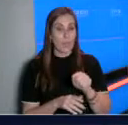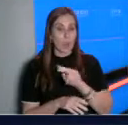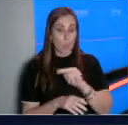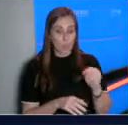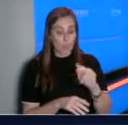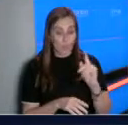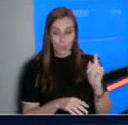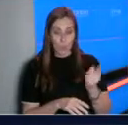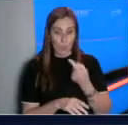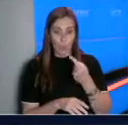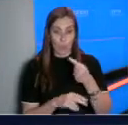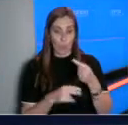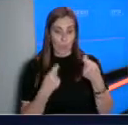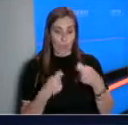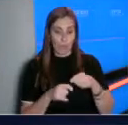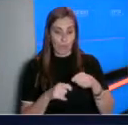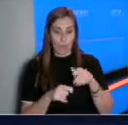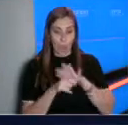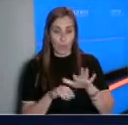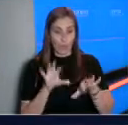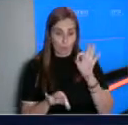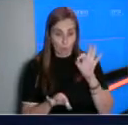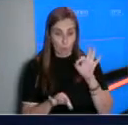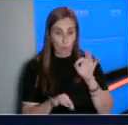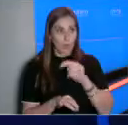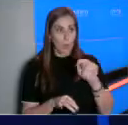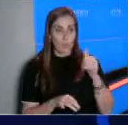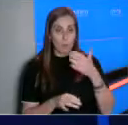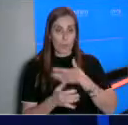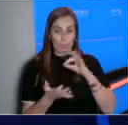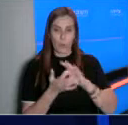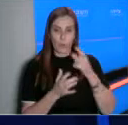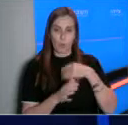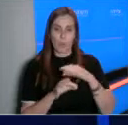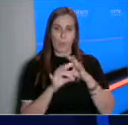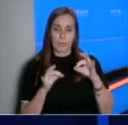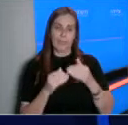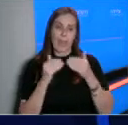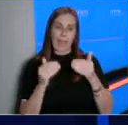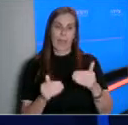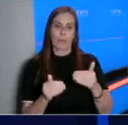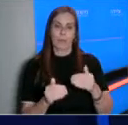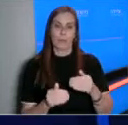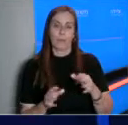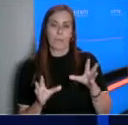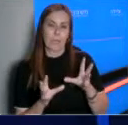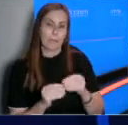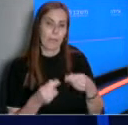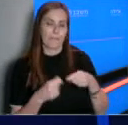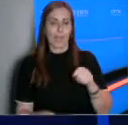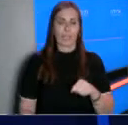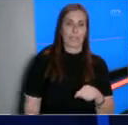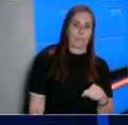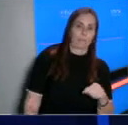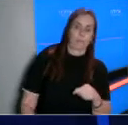נושא שכל חברי הלובי בחרו, הנושא שמגיע הכי גבוה בדירוג, אנחנו בעצם מתחילים לקדם אל מול חברי